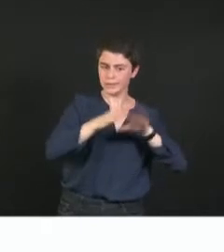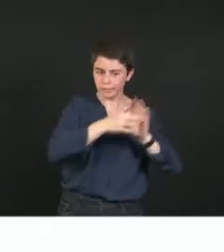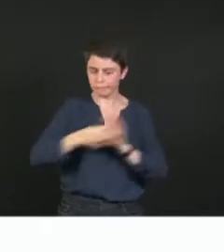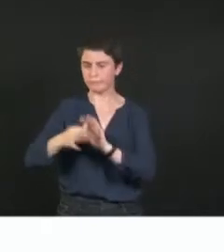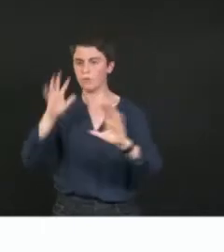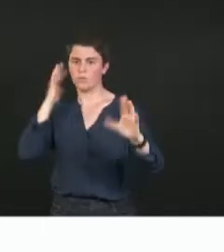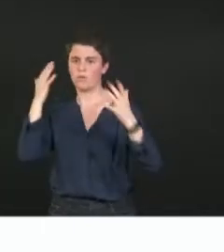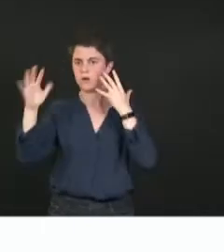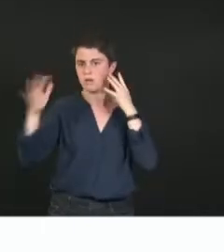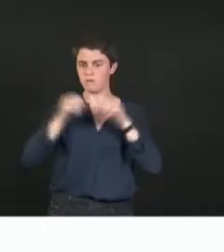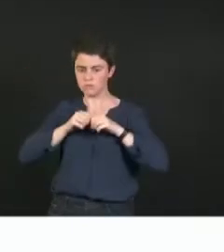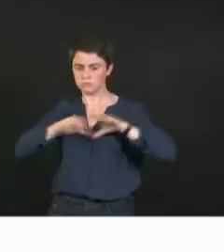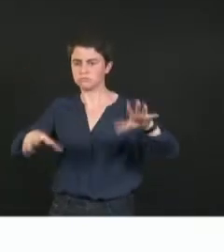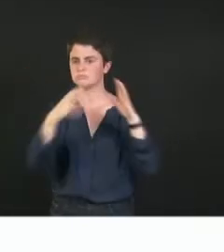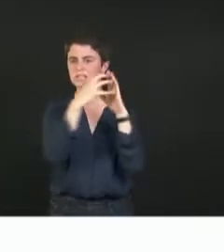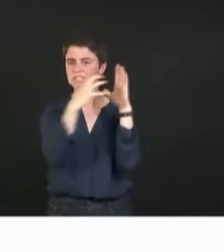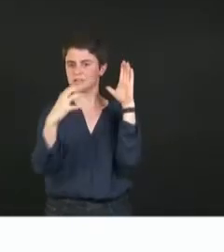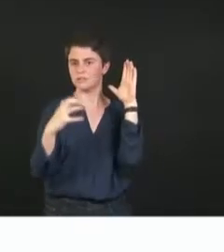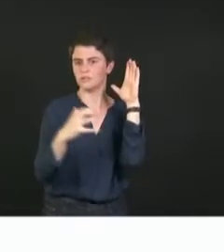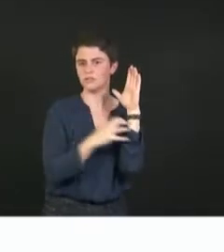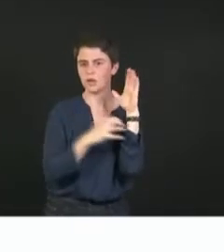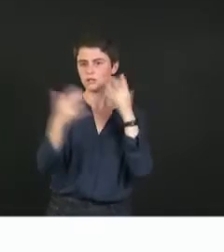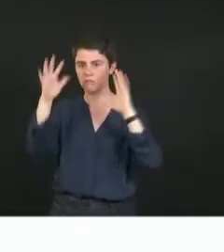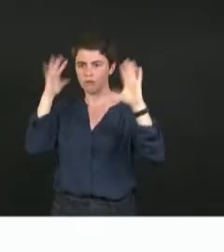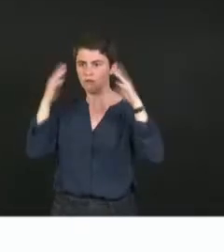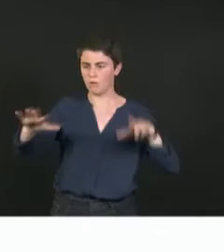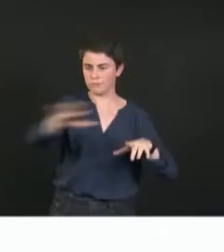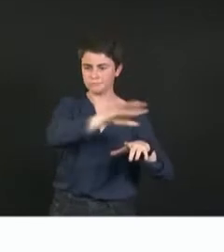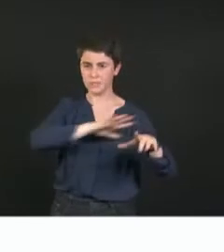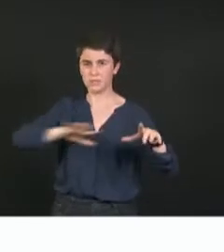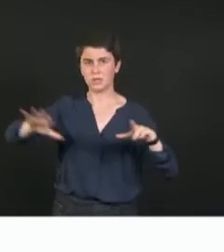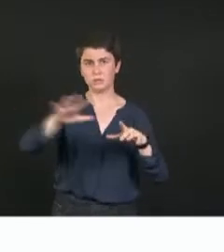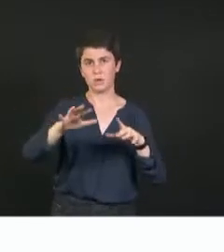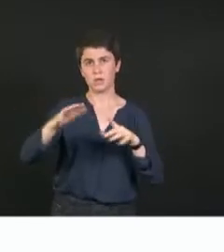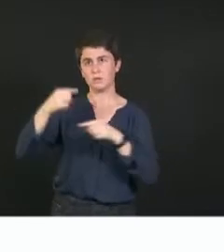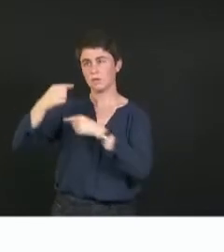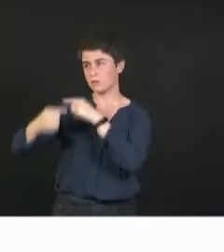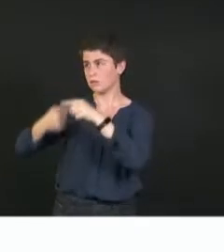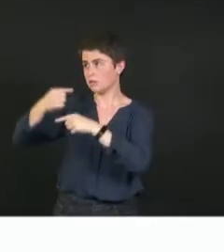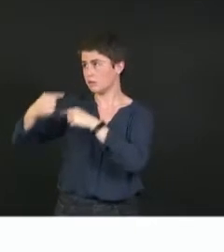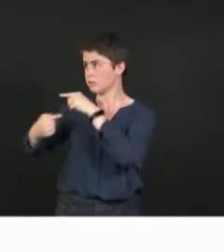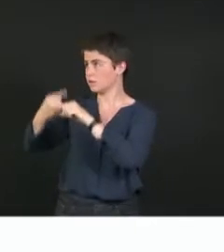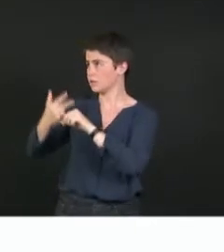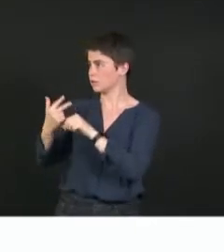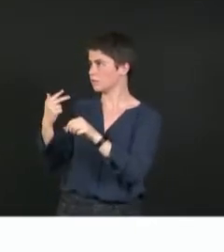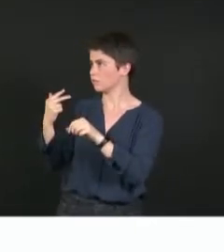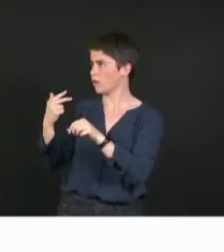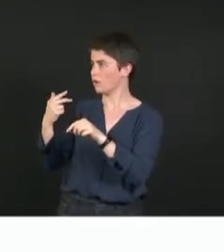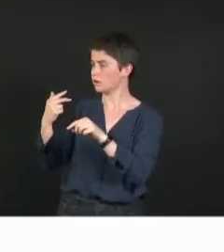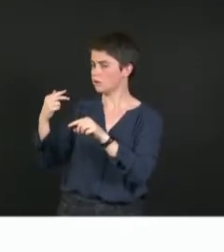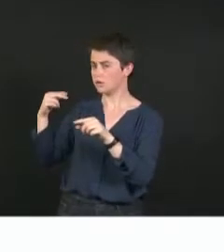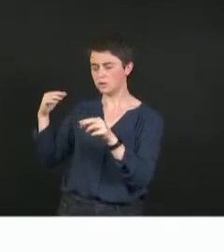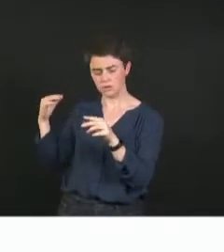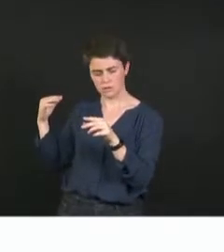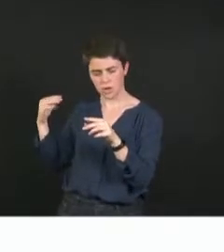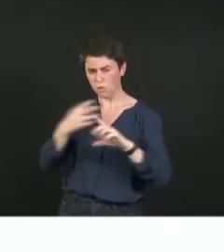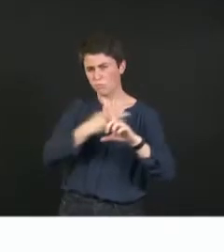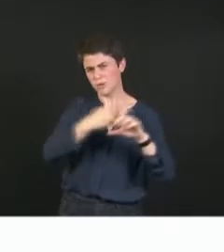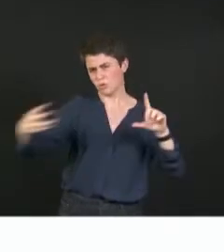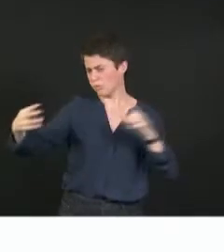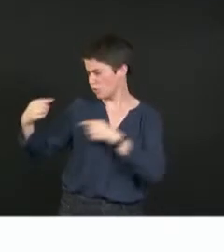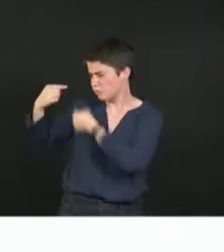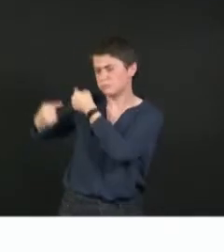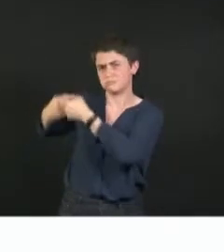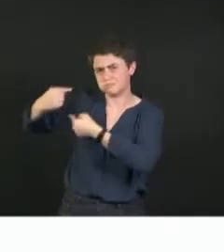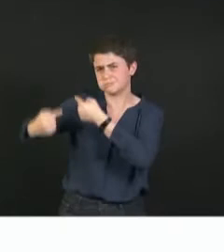c'est une fameuse charte forestière de territoire qui existe depuis trois générations, enfin qui se renouvelle régulièrement sur la métropole. Donc ça fait très